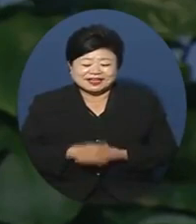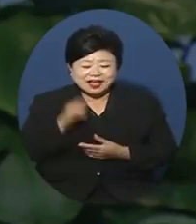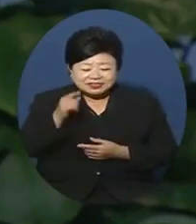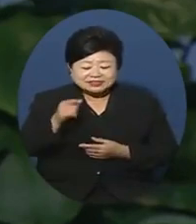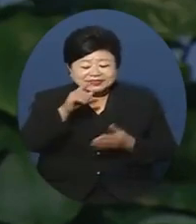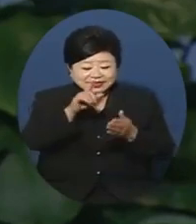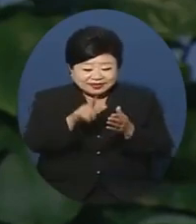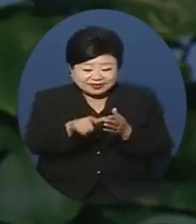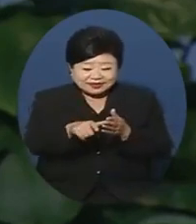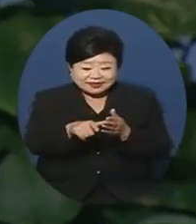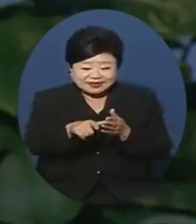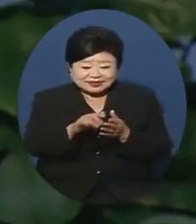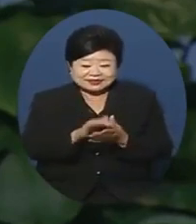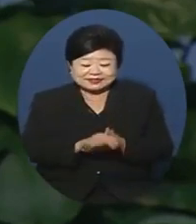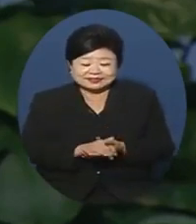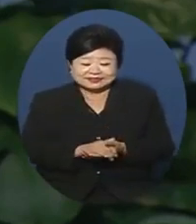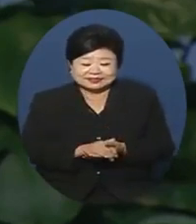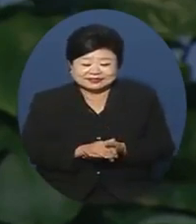그런데